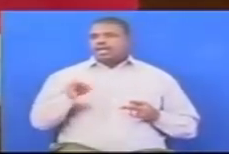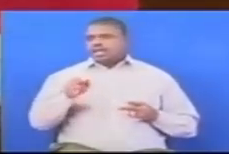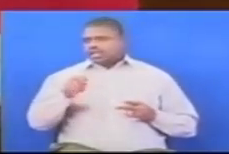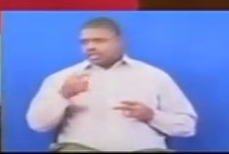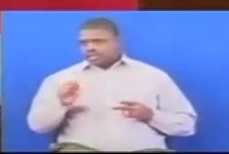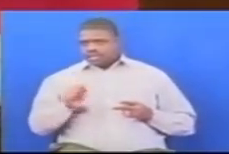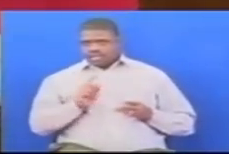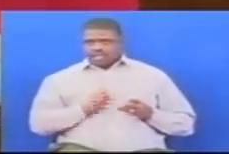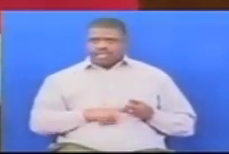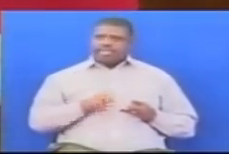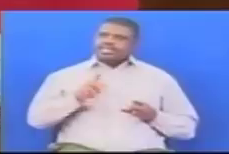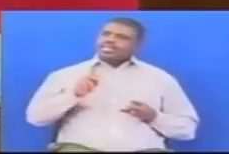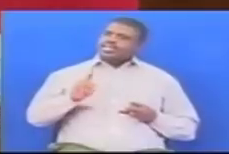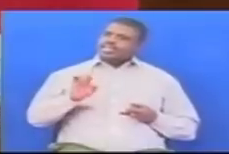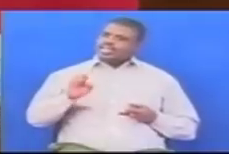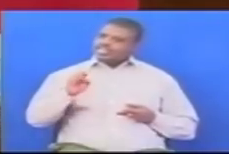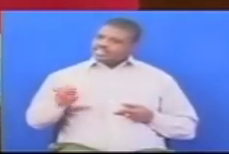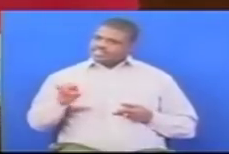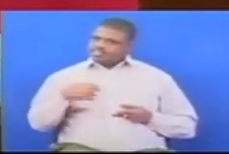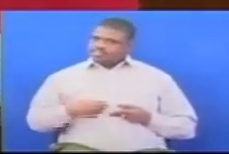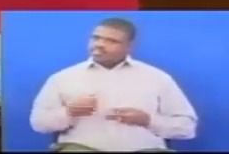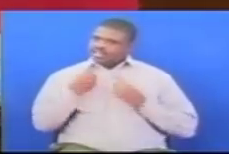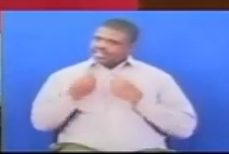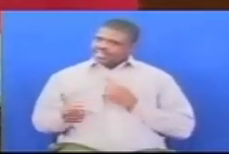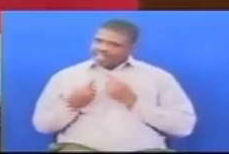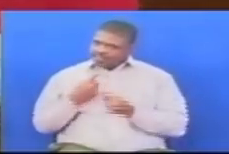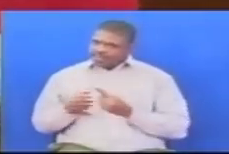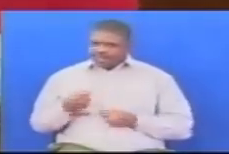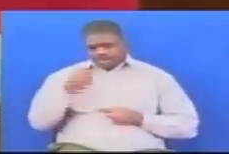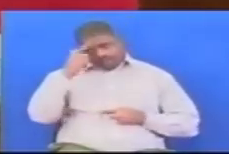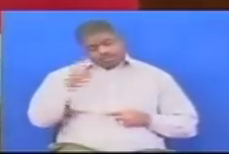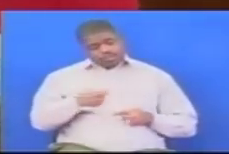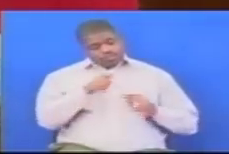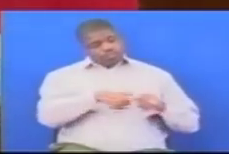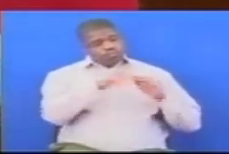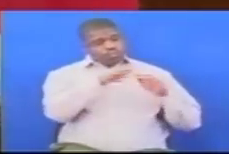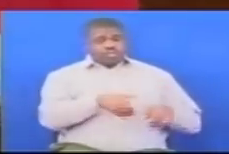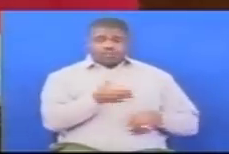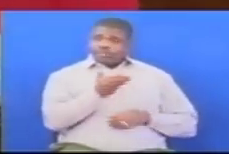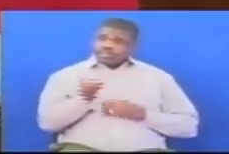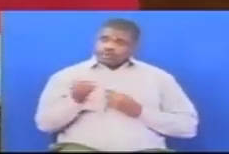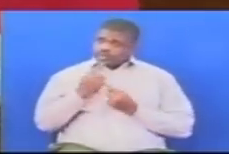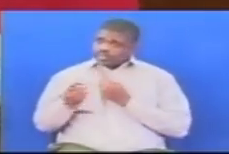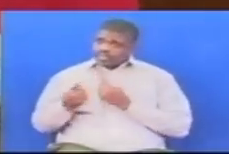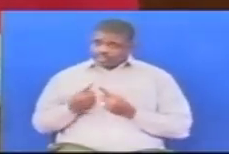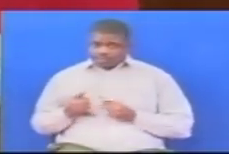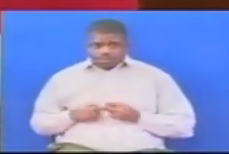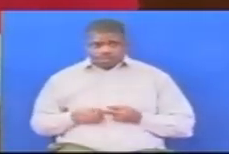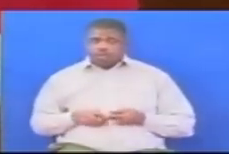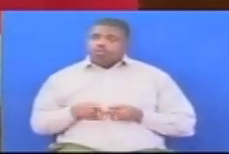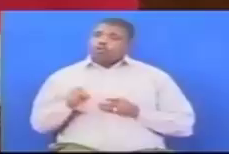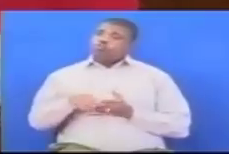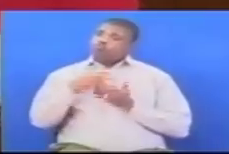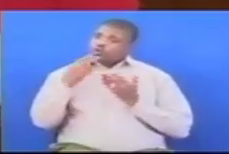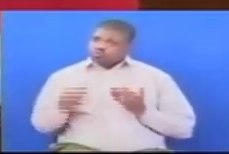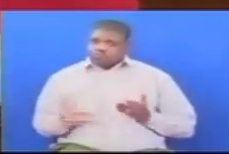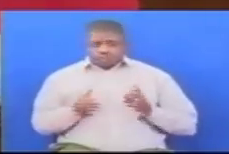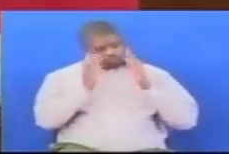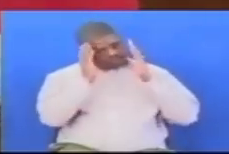na mheshimiwa Kesi, na mimi ninayasema na ninaamini wabunge wengine watayasema. Wanaotuangusha